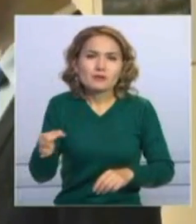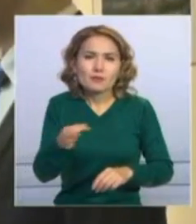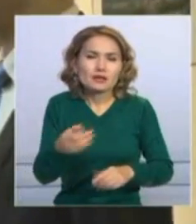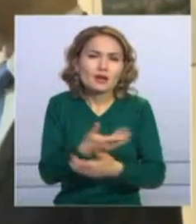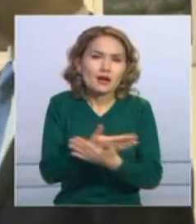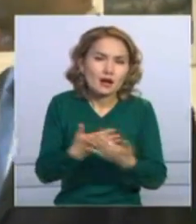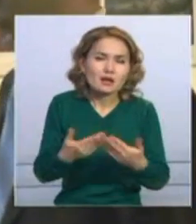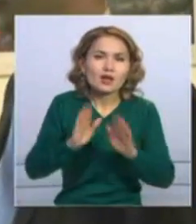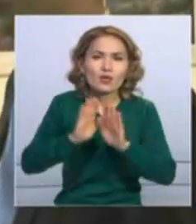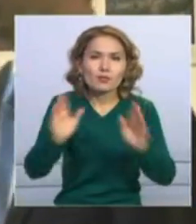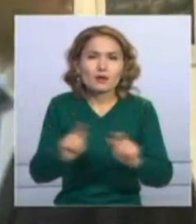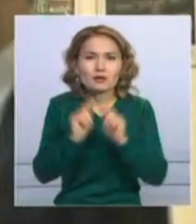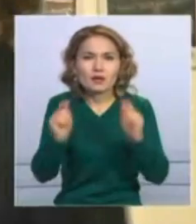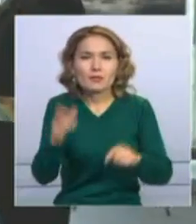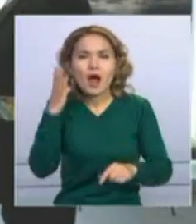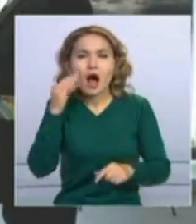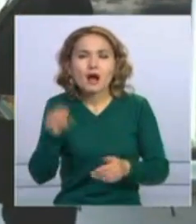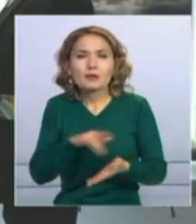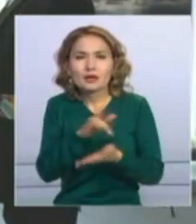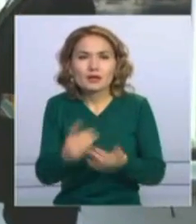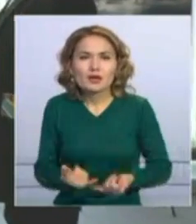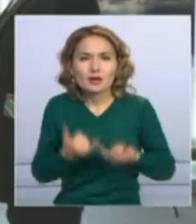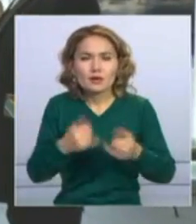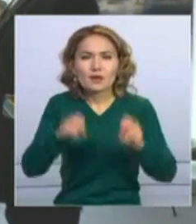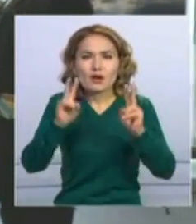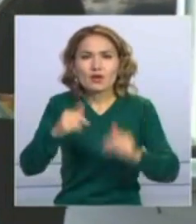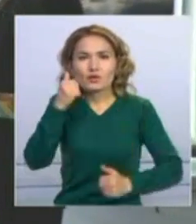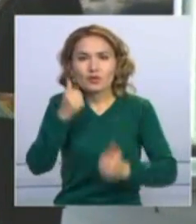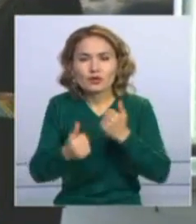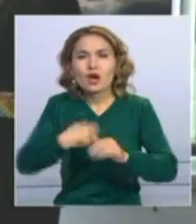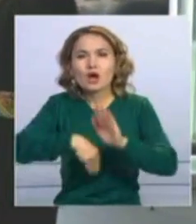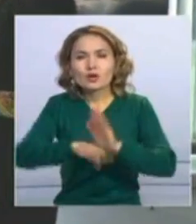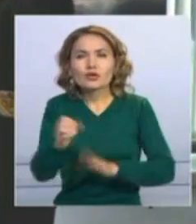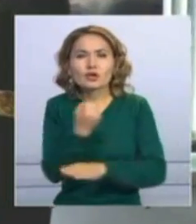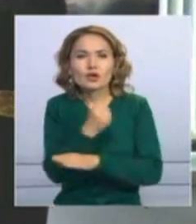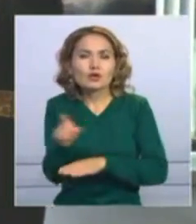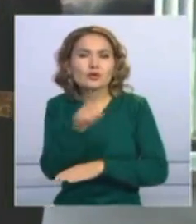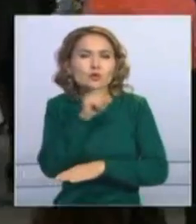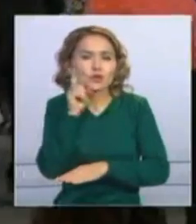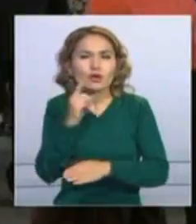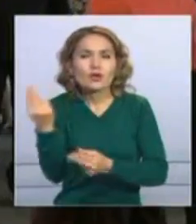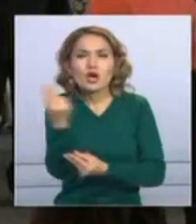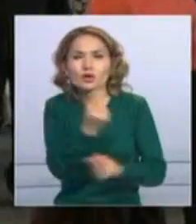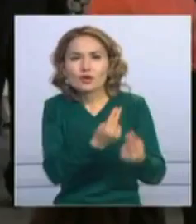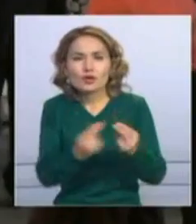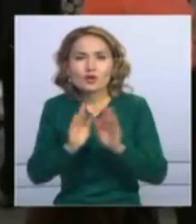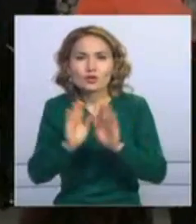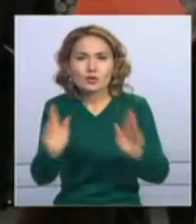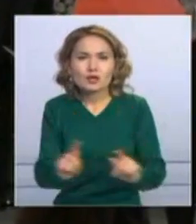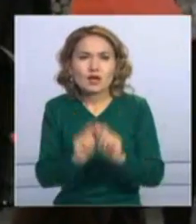да бар. Сондай-ақ көпшілік назарына Алматыға арналған арнайы байқауда үздік шыққан жас суретшілердің 600-дей туындысы